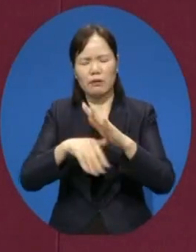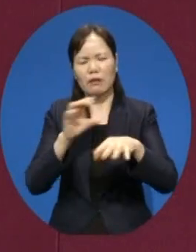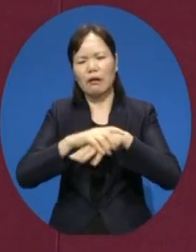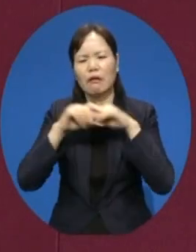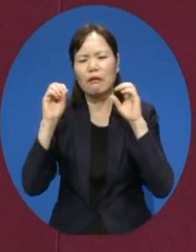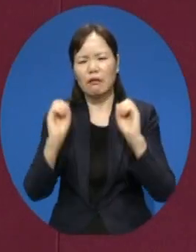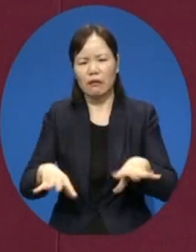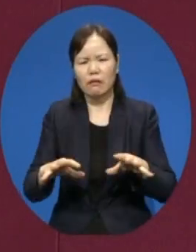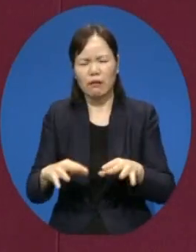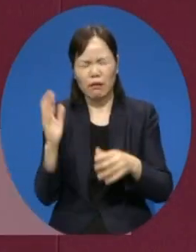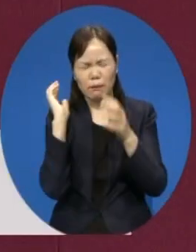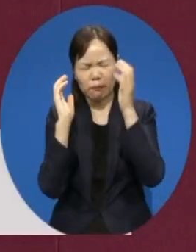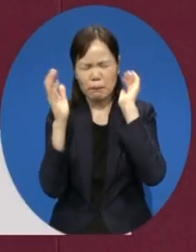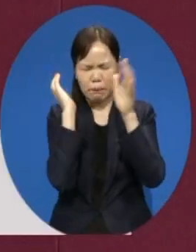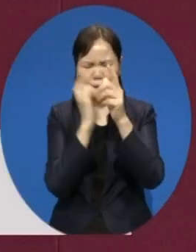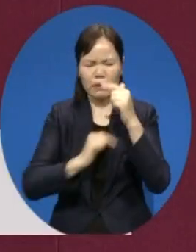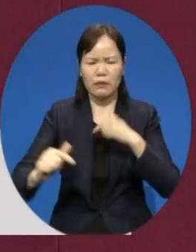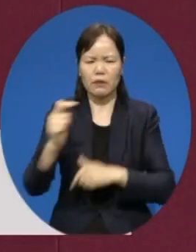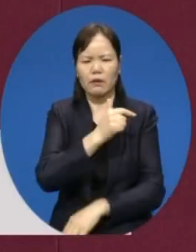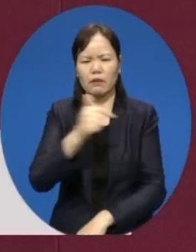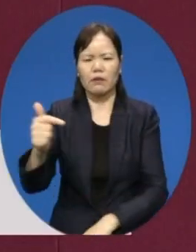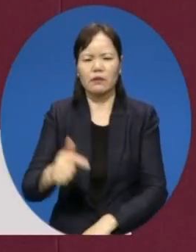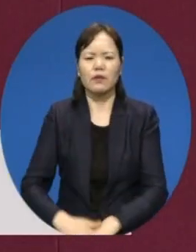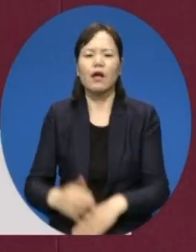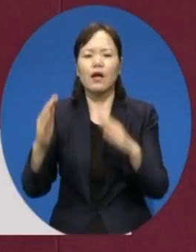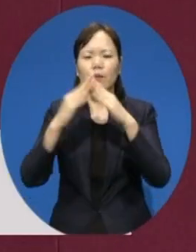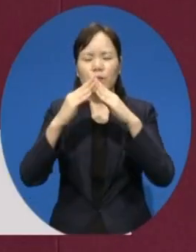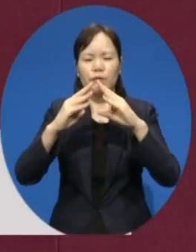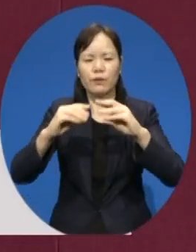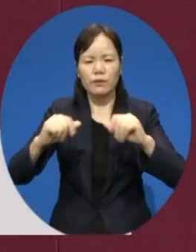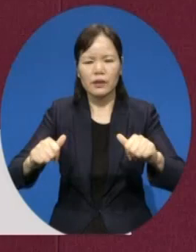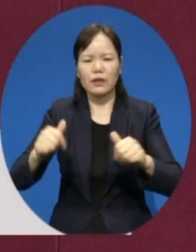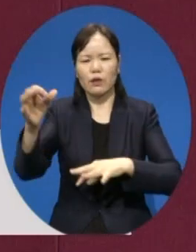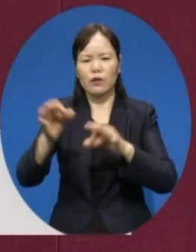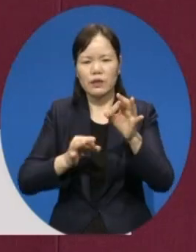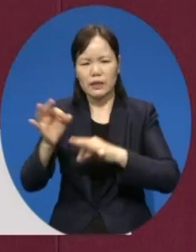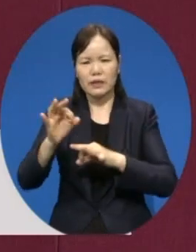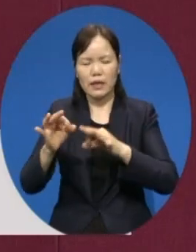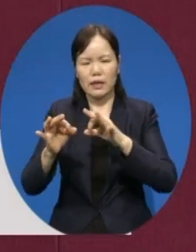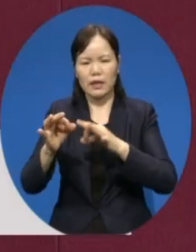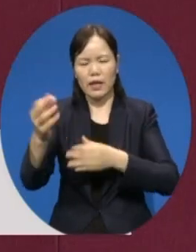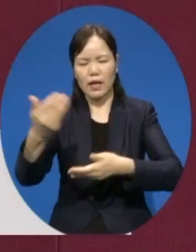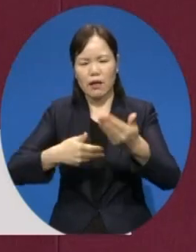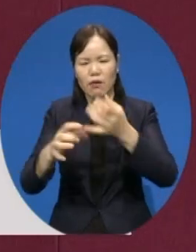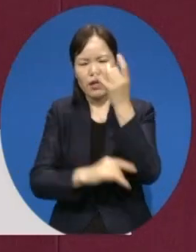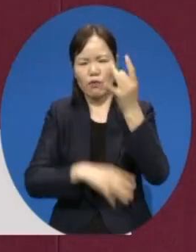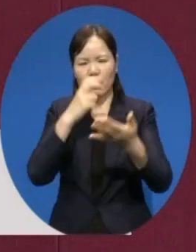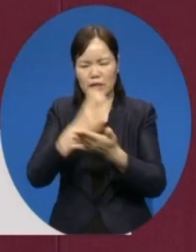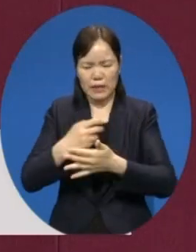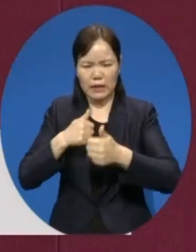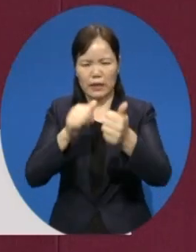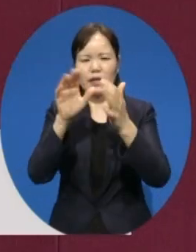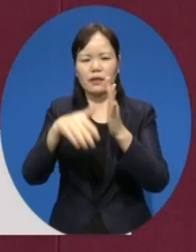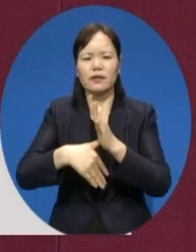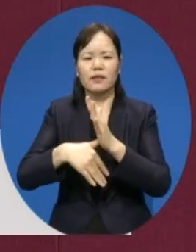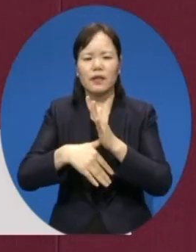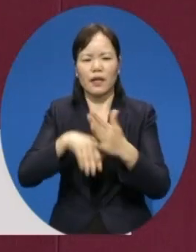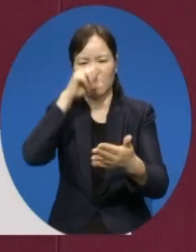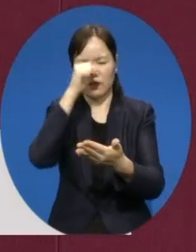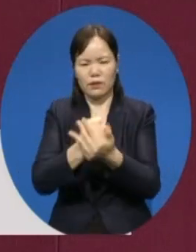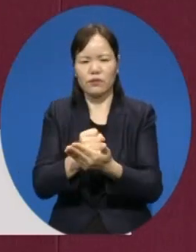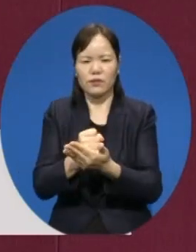더 키웠습니다. 부동산도 시장의 거래 원칙에 따라야 정책이 정상 작동되는